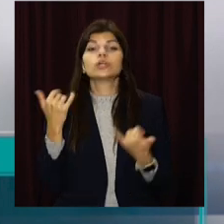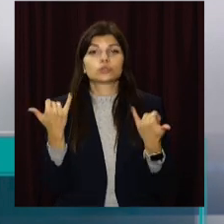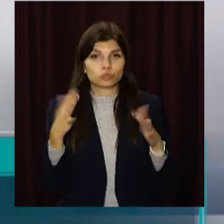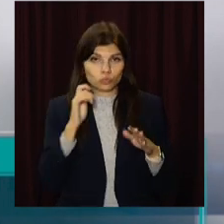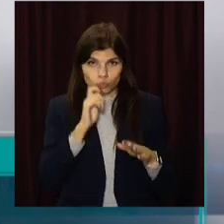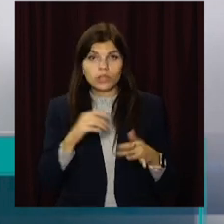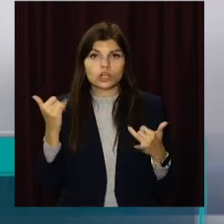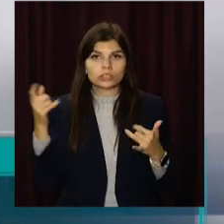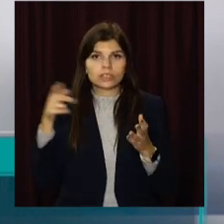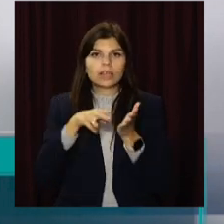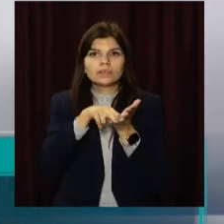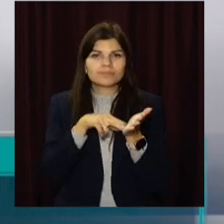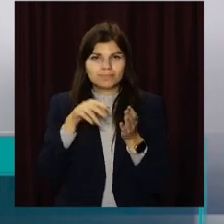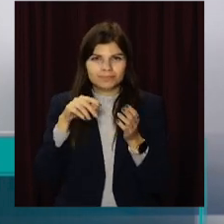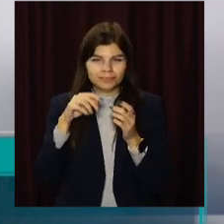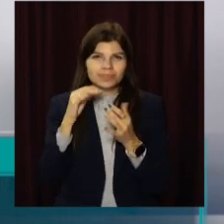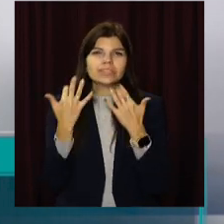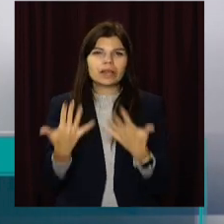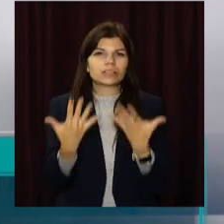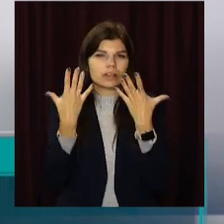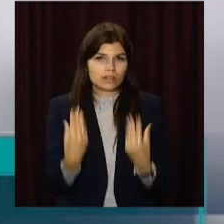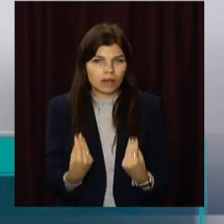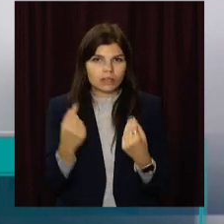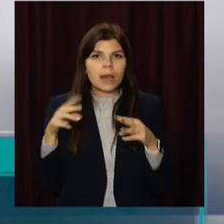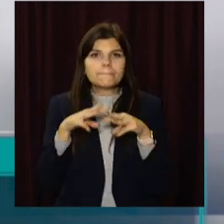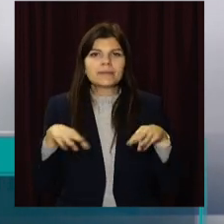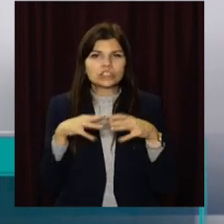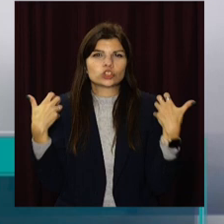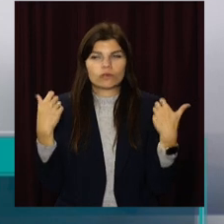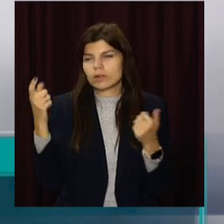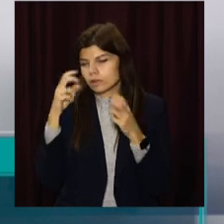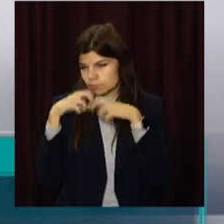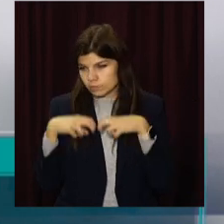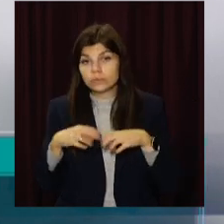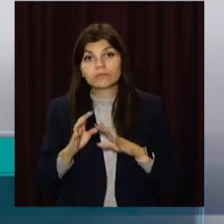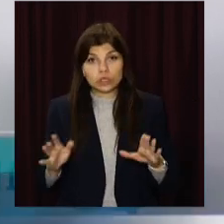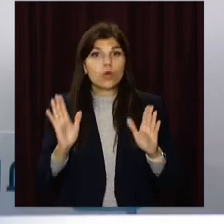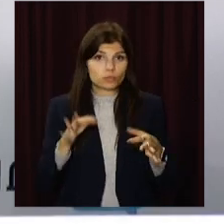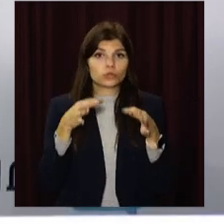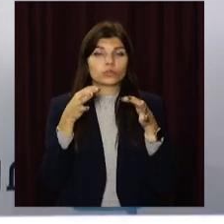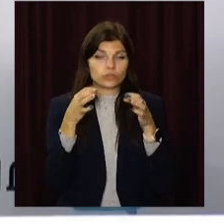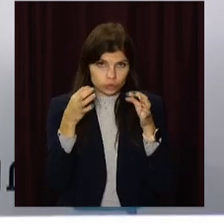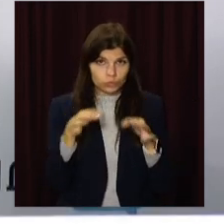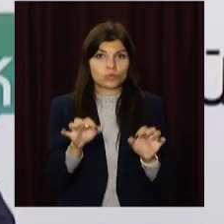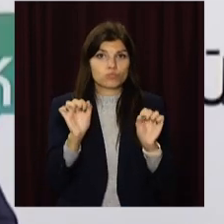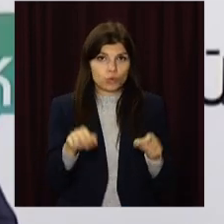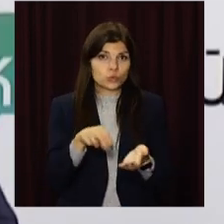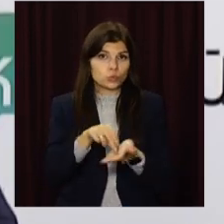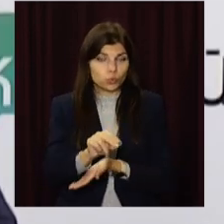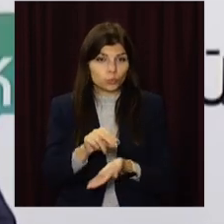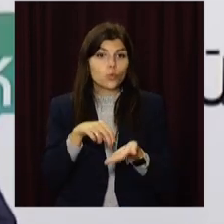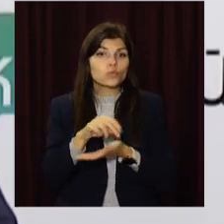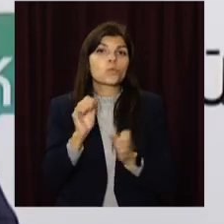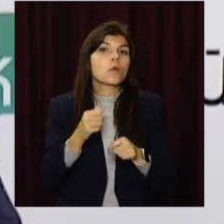сертифицируют, и буквально там в течение нескольких дней, по данным Министерства здравоохранения, эти вакцины будут доступны в Украине, можно будет купить. Можно